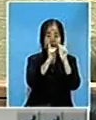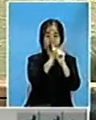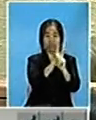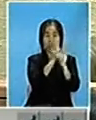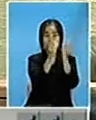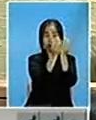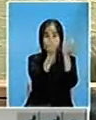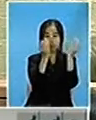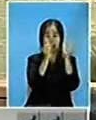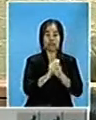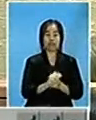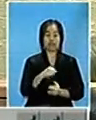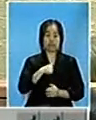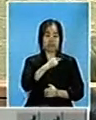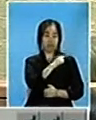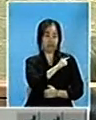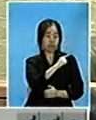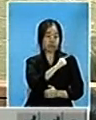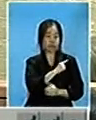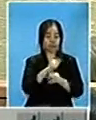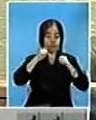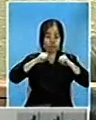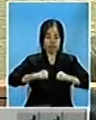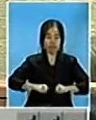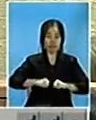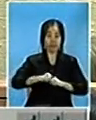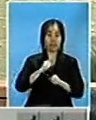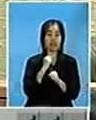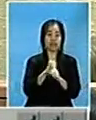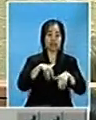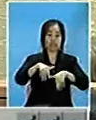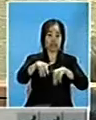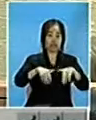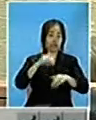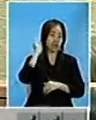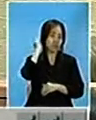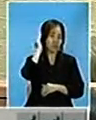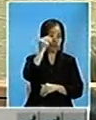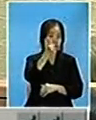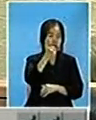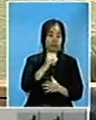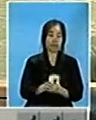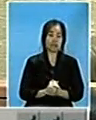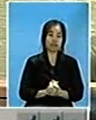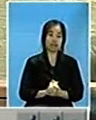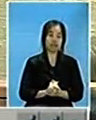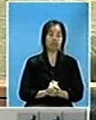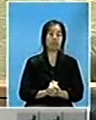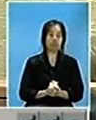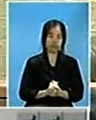บัติหน้าที่ของท่านโดยการวินิจฉัยของท่านเป็นที่พึ่งของประชาชนได้เมื่อนั้นล่ะ